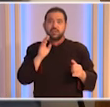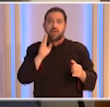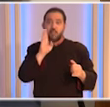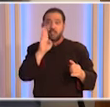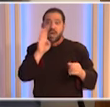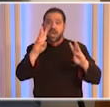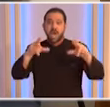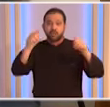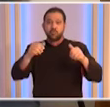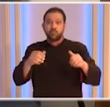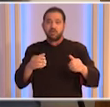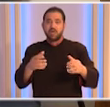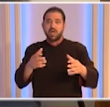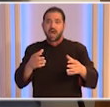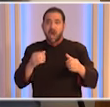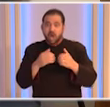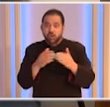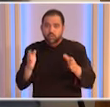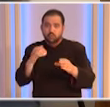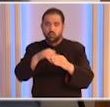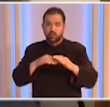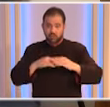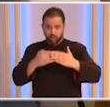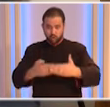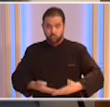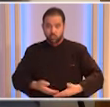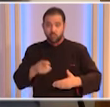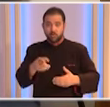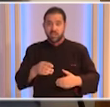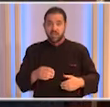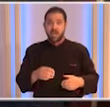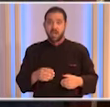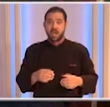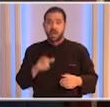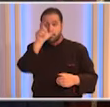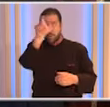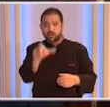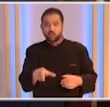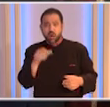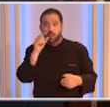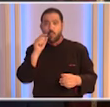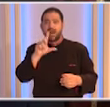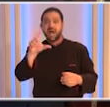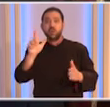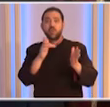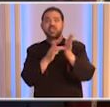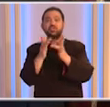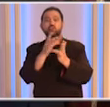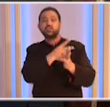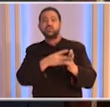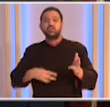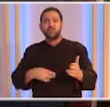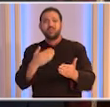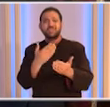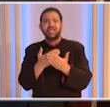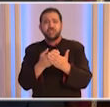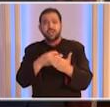tău, în clipa aceea a luat ființă în trupul ei persoana umană a lui Iisus